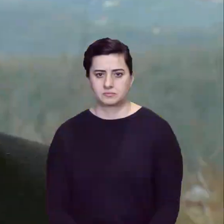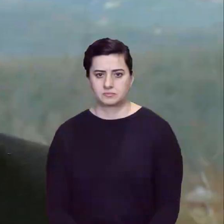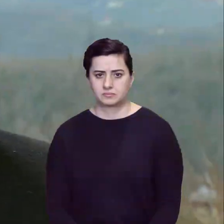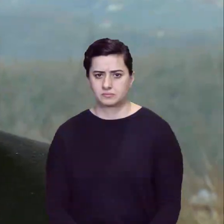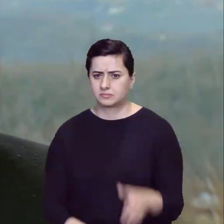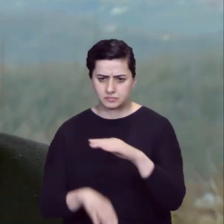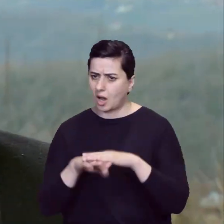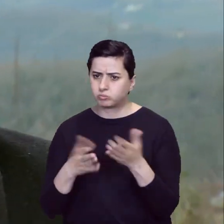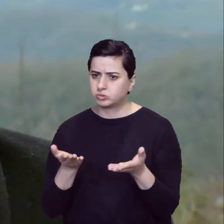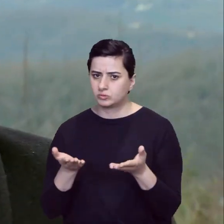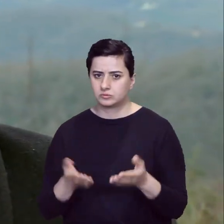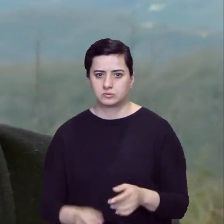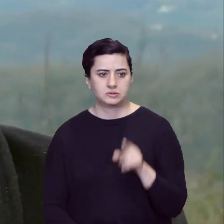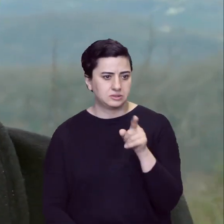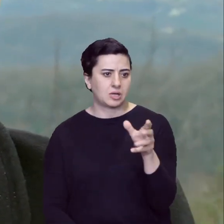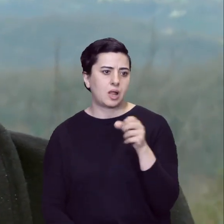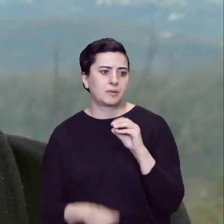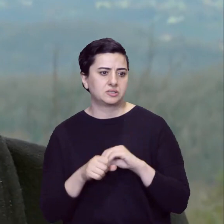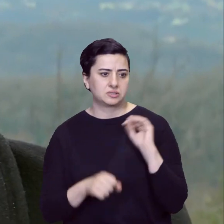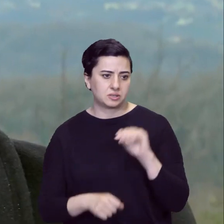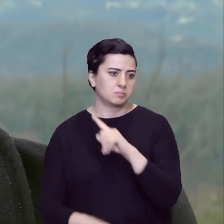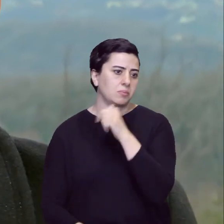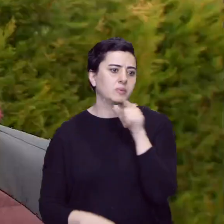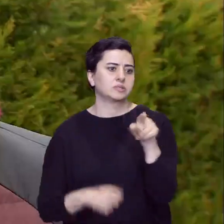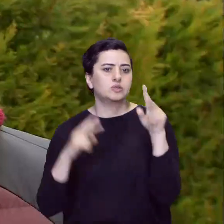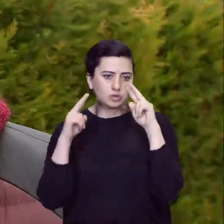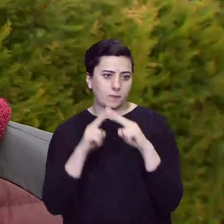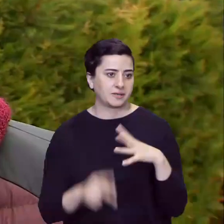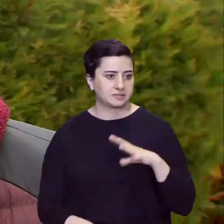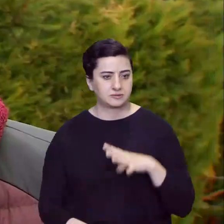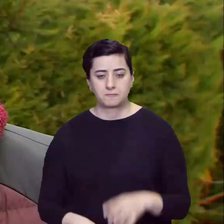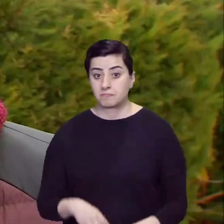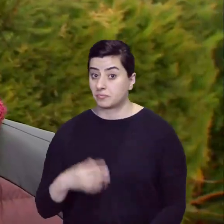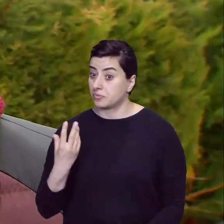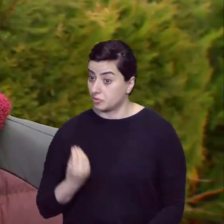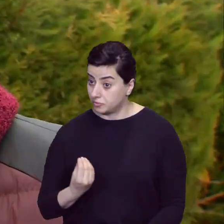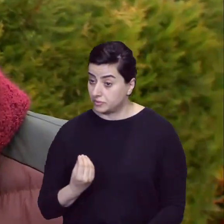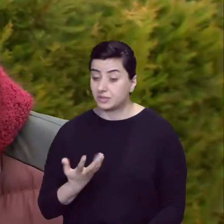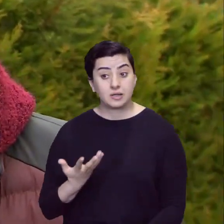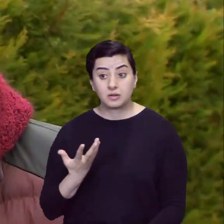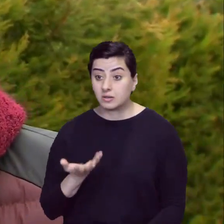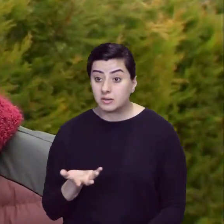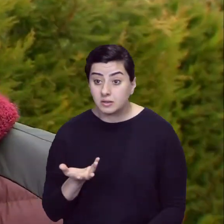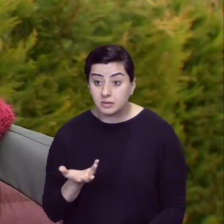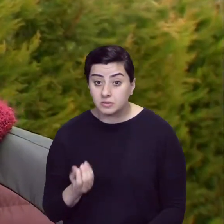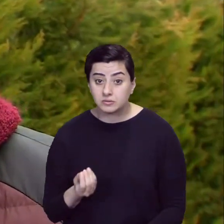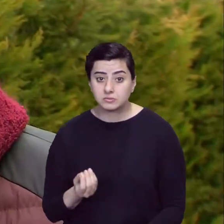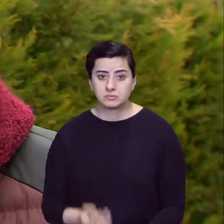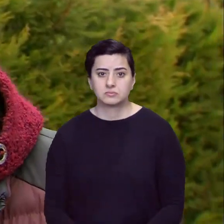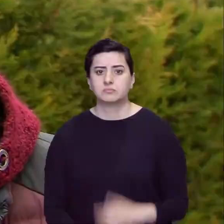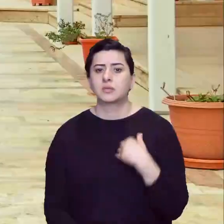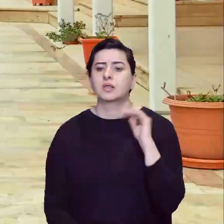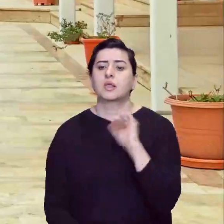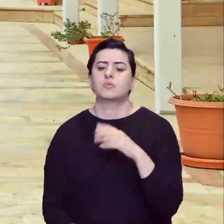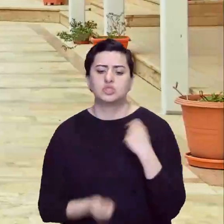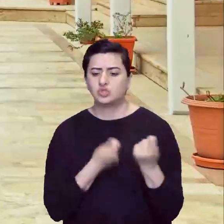Ne yapıyorsunuz siz burada? Sizi almaya geldik. Babanız sizi görmek istiyor. Öyle mi? Ne güzel.